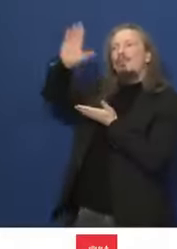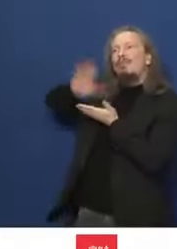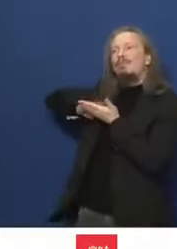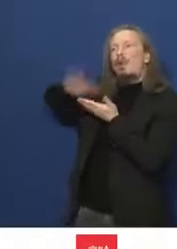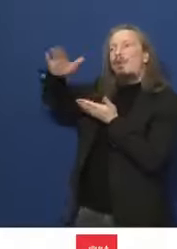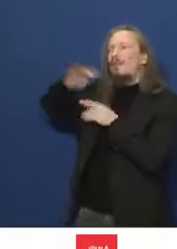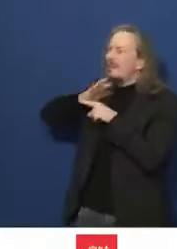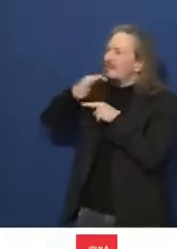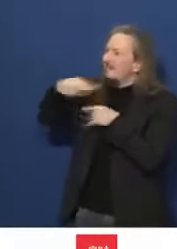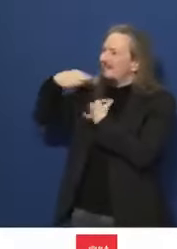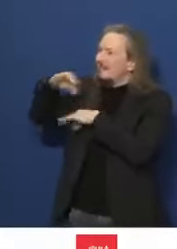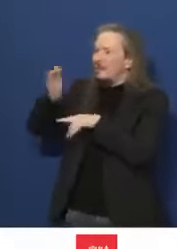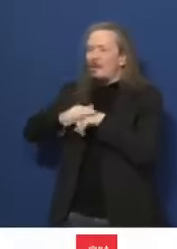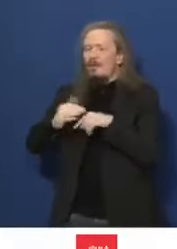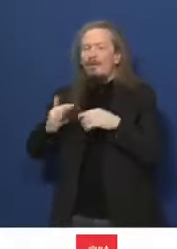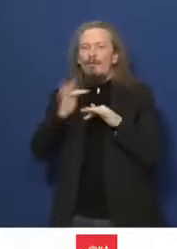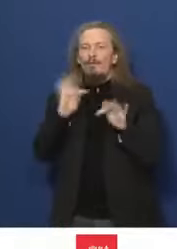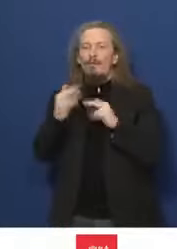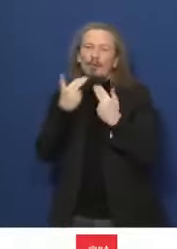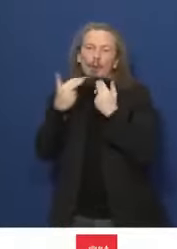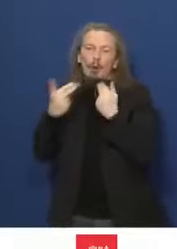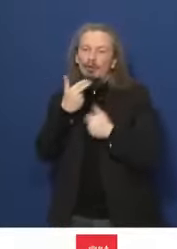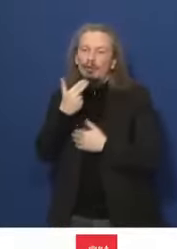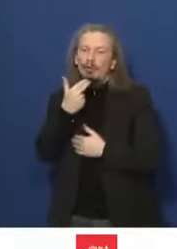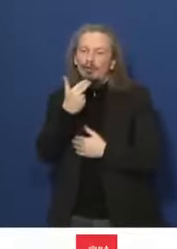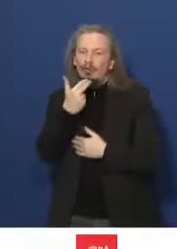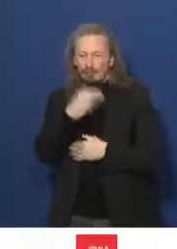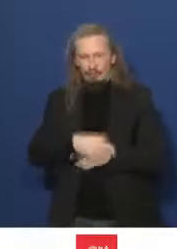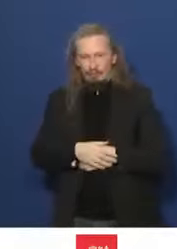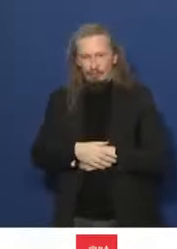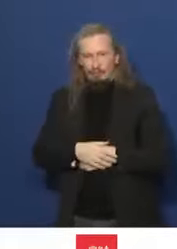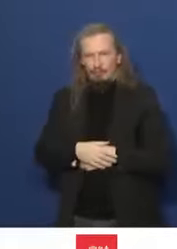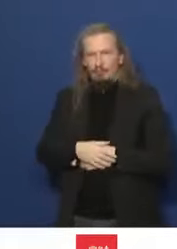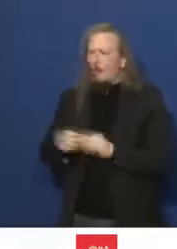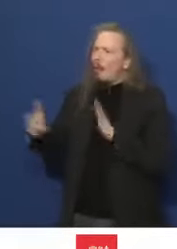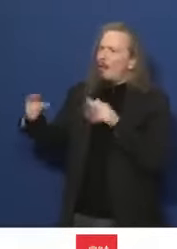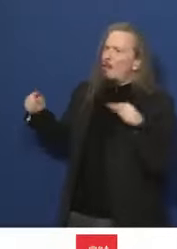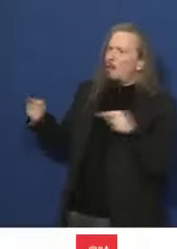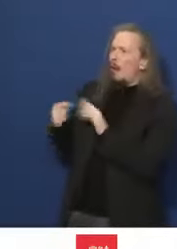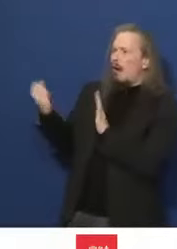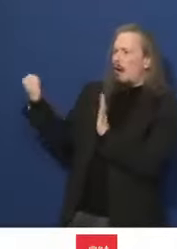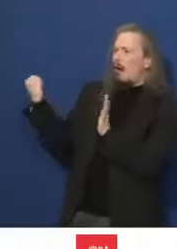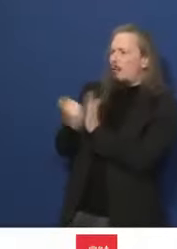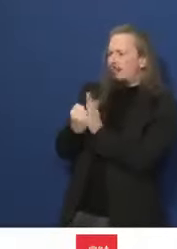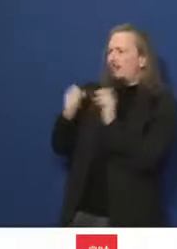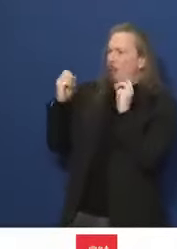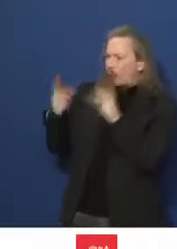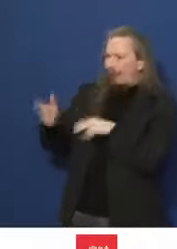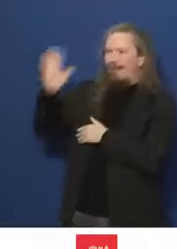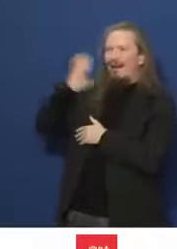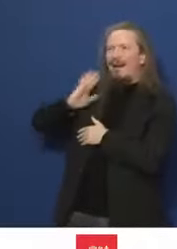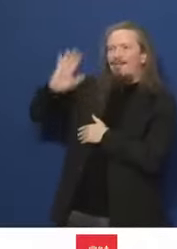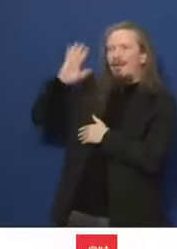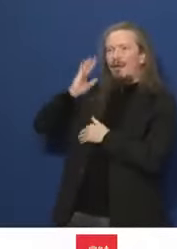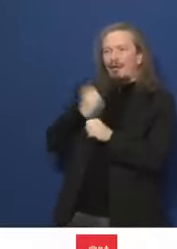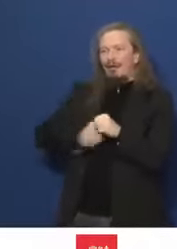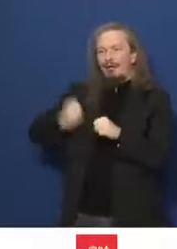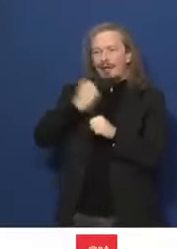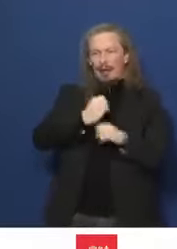Modes, si la stratégie et le plan qui avaient été adoptés, c'est-à-dire de créer les effets de